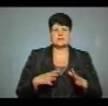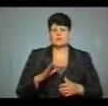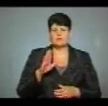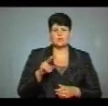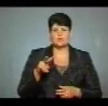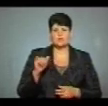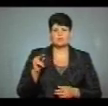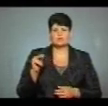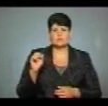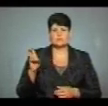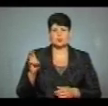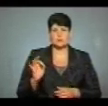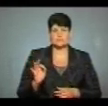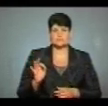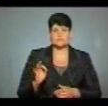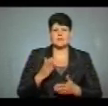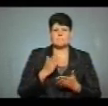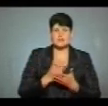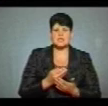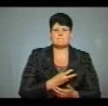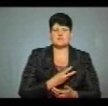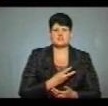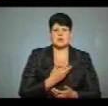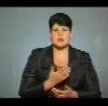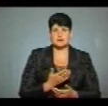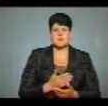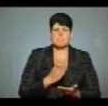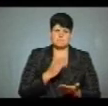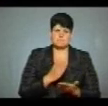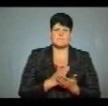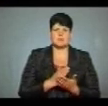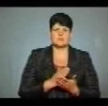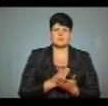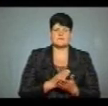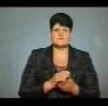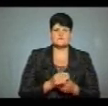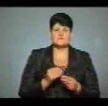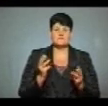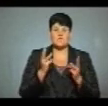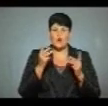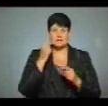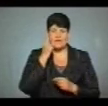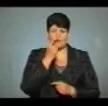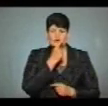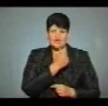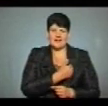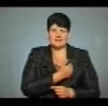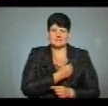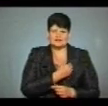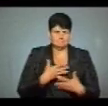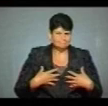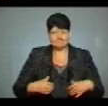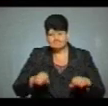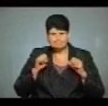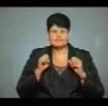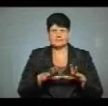Володимир Лучанко. Має бажання, має такий вогник в очах і викладається на